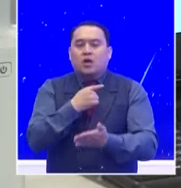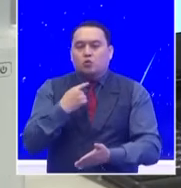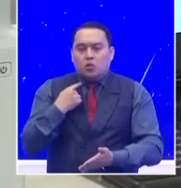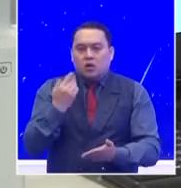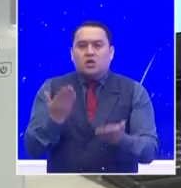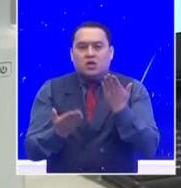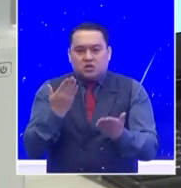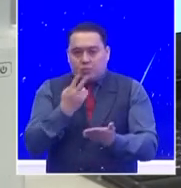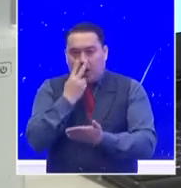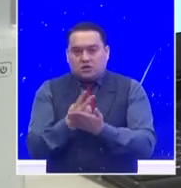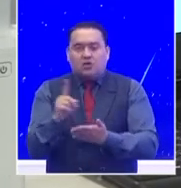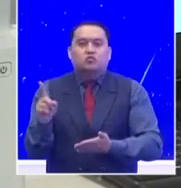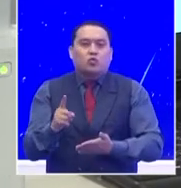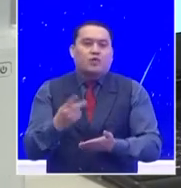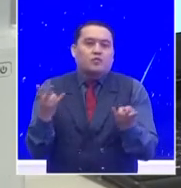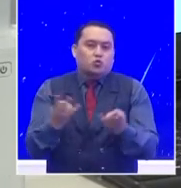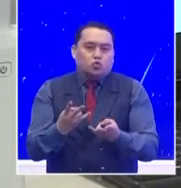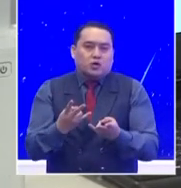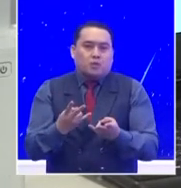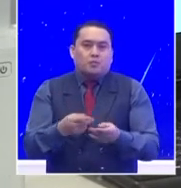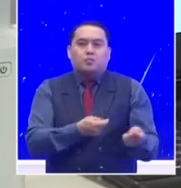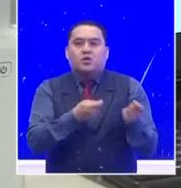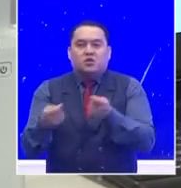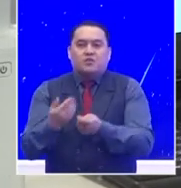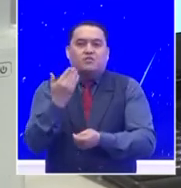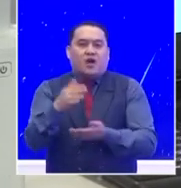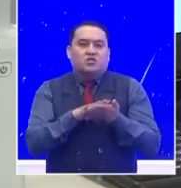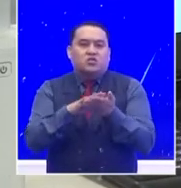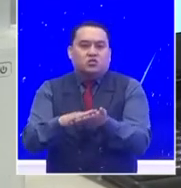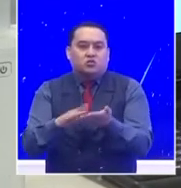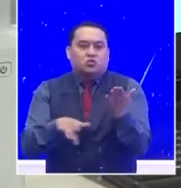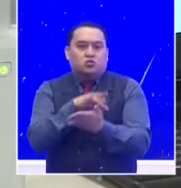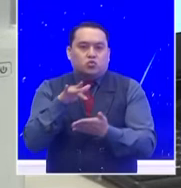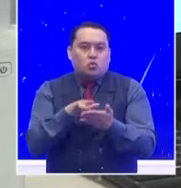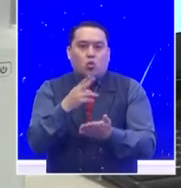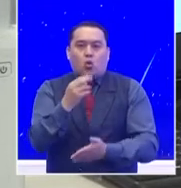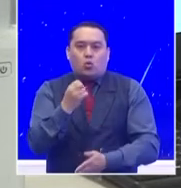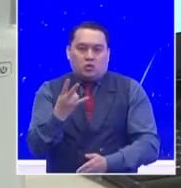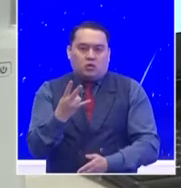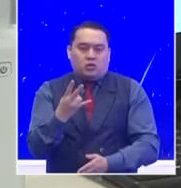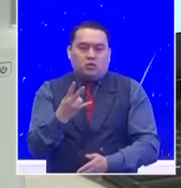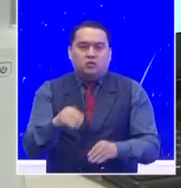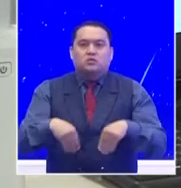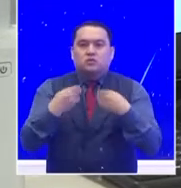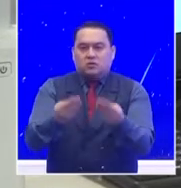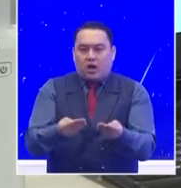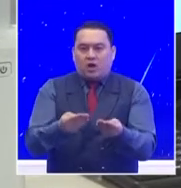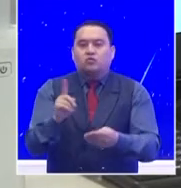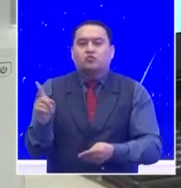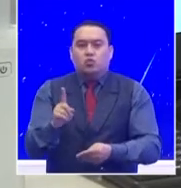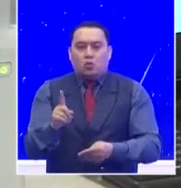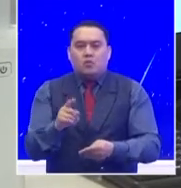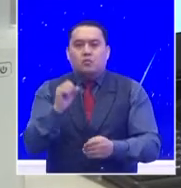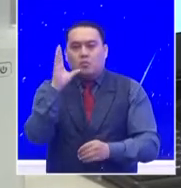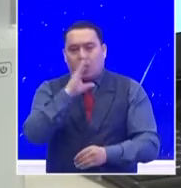например, если вы указали, тогда вам необходимо будет принести ваше заявление в ЦОН города Талкурган, сдать вашу заявку для того, чтобы